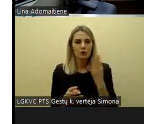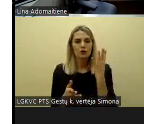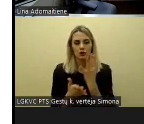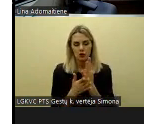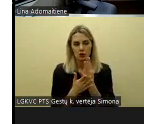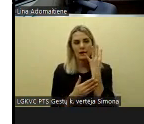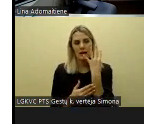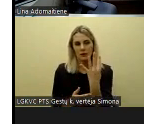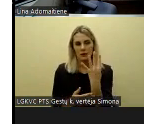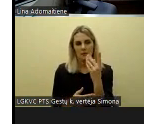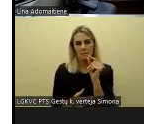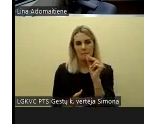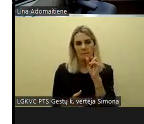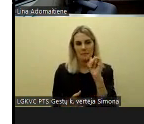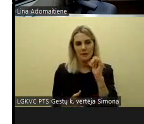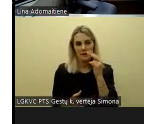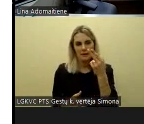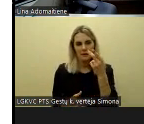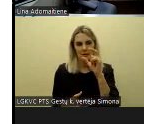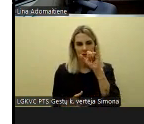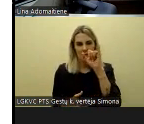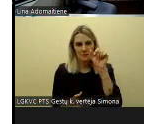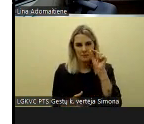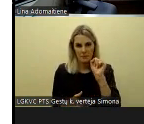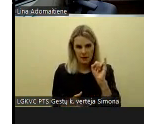tarpdalykiškumo principai. Jeigu pažiūrėsime į